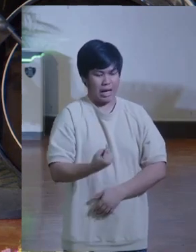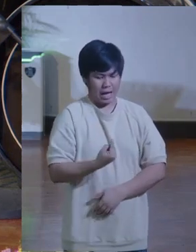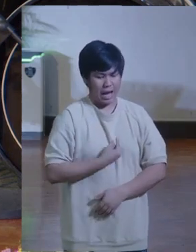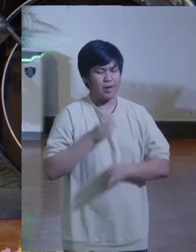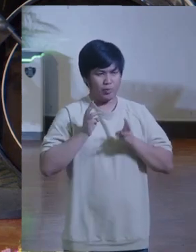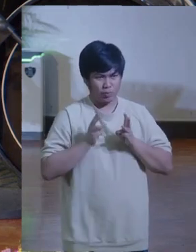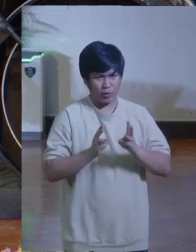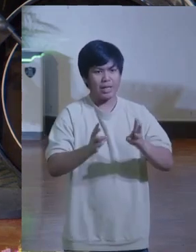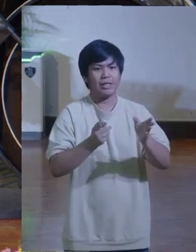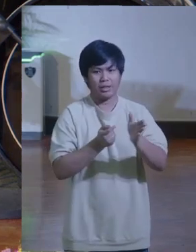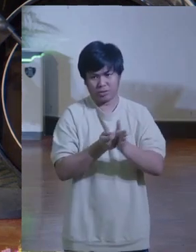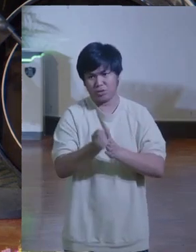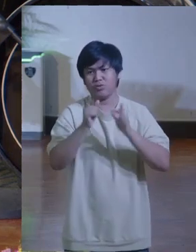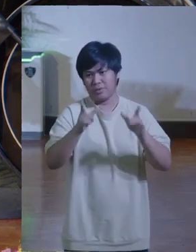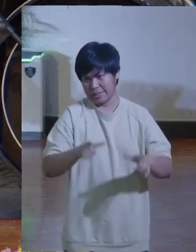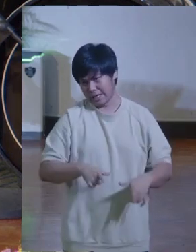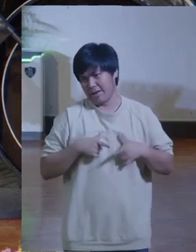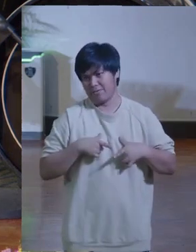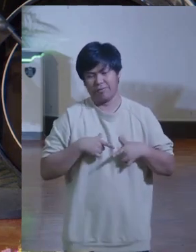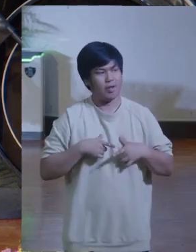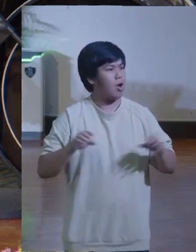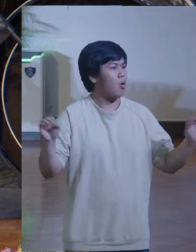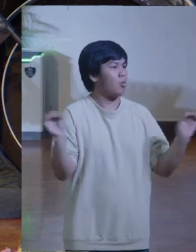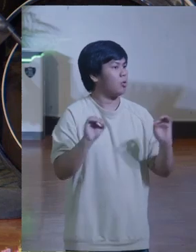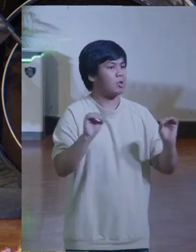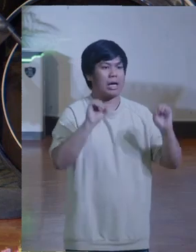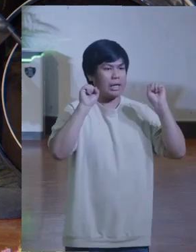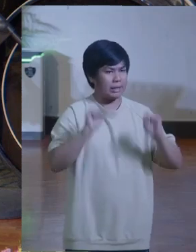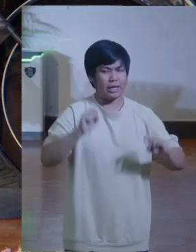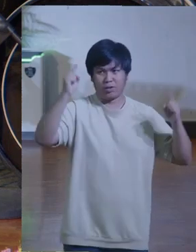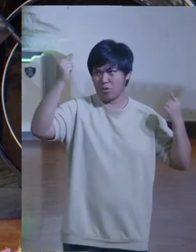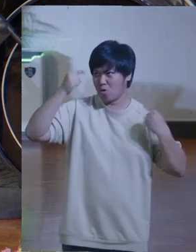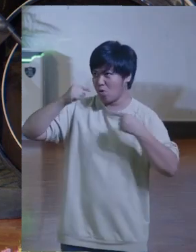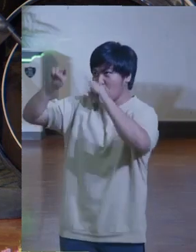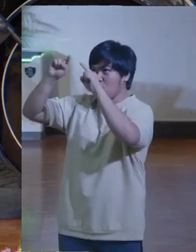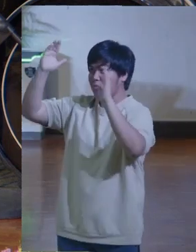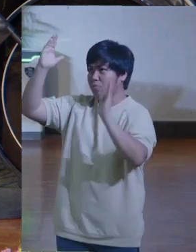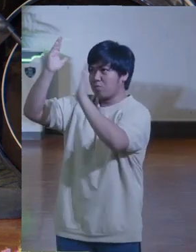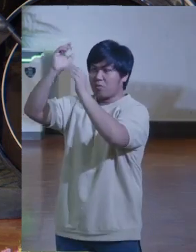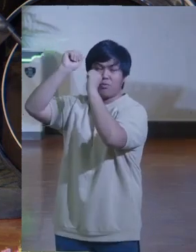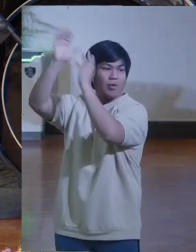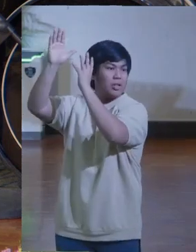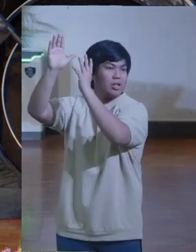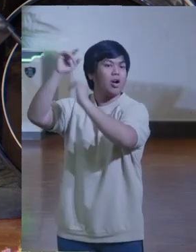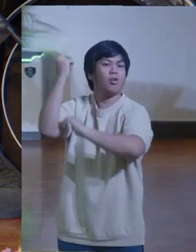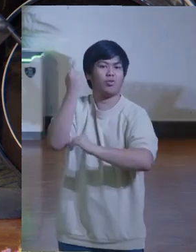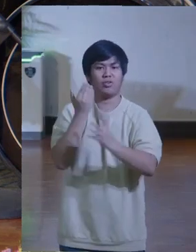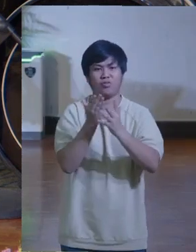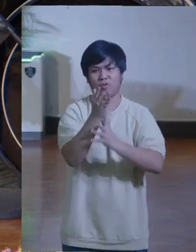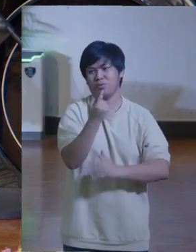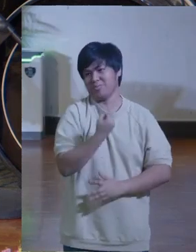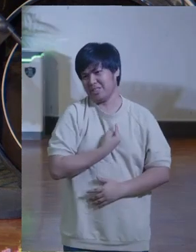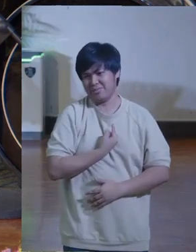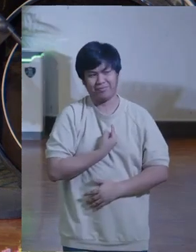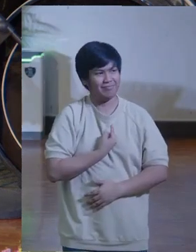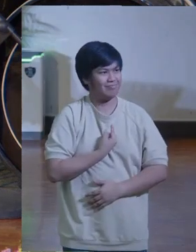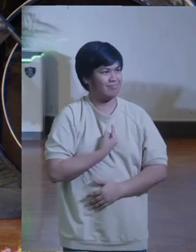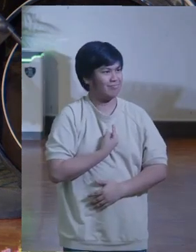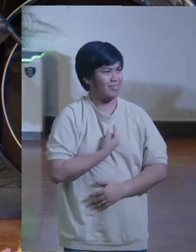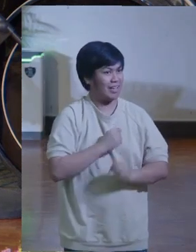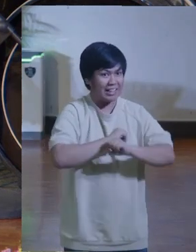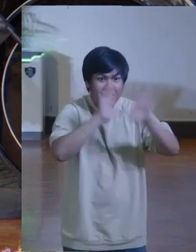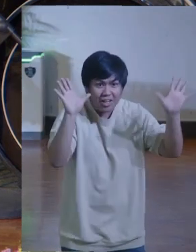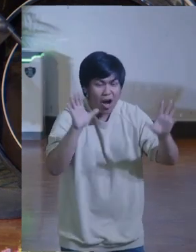way, the truth, and the life. No one comes to the Father except by me. Malinaw po ba yung no